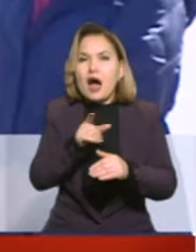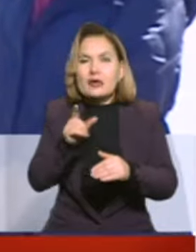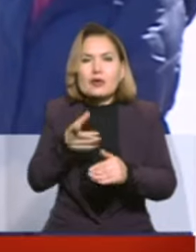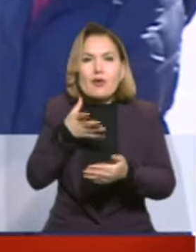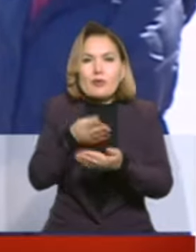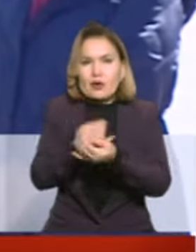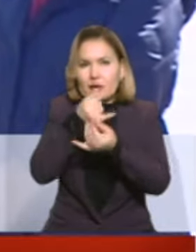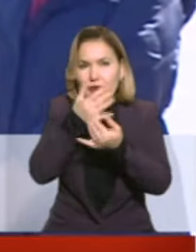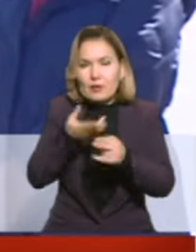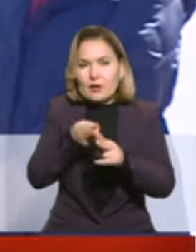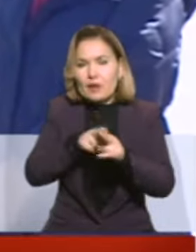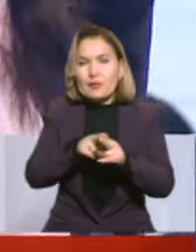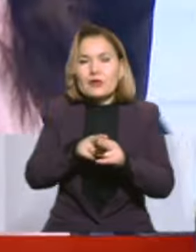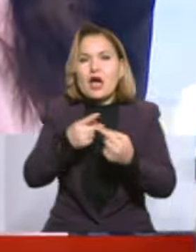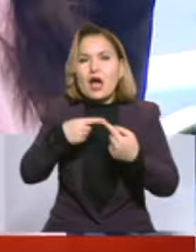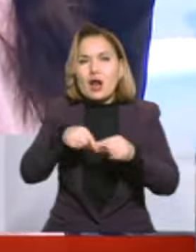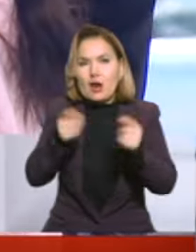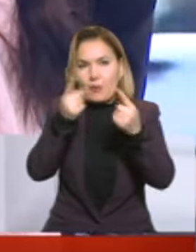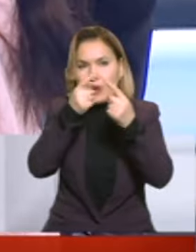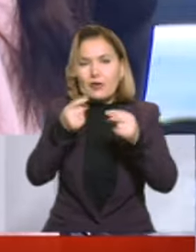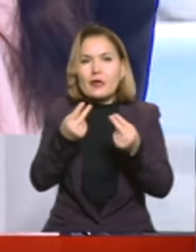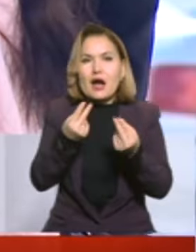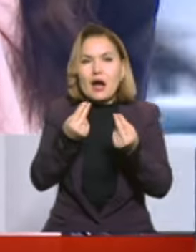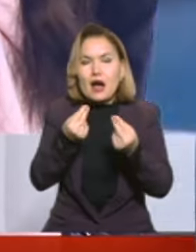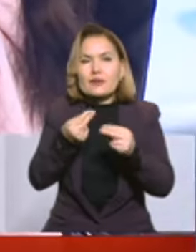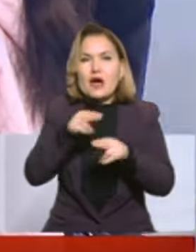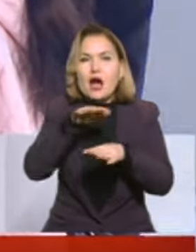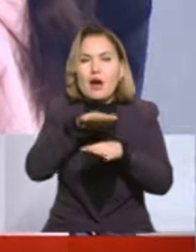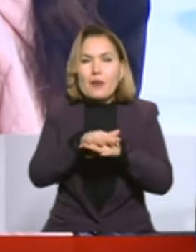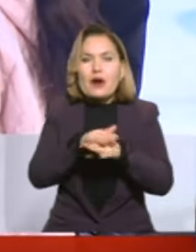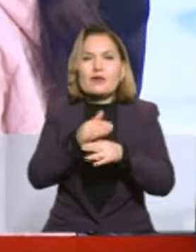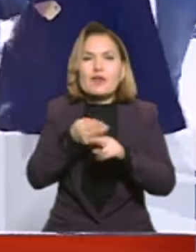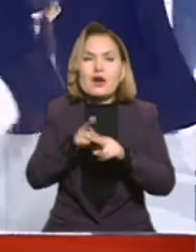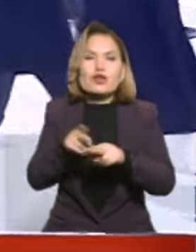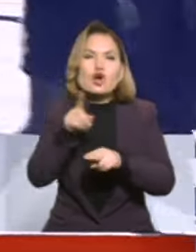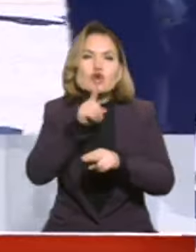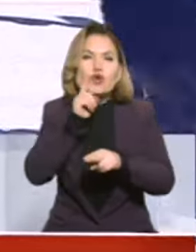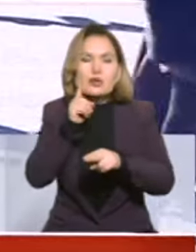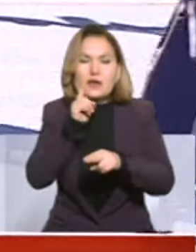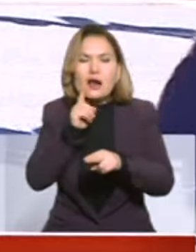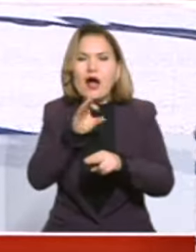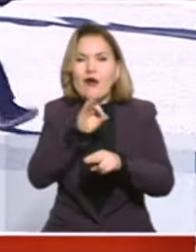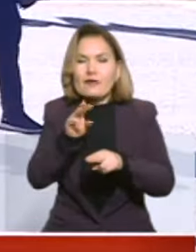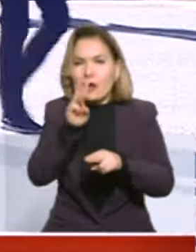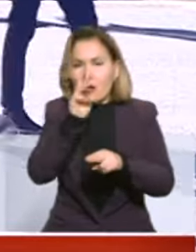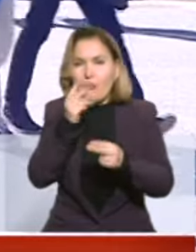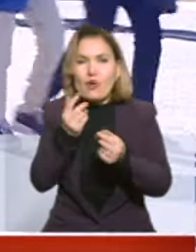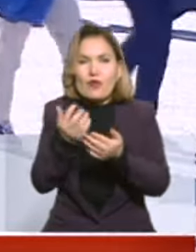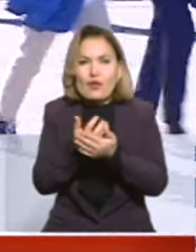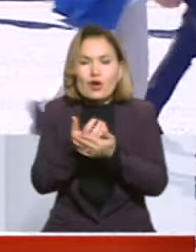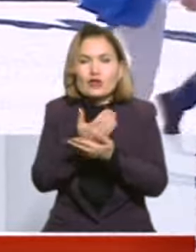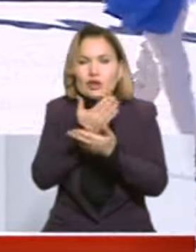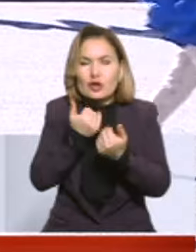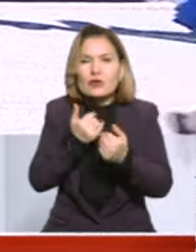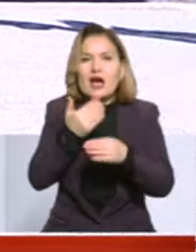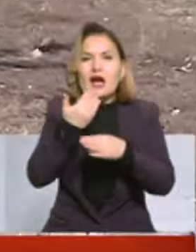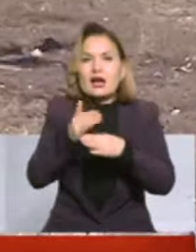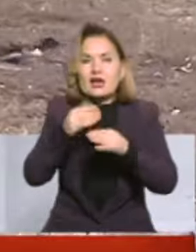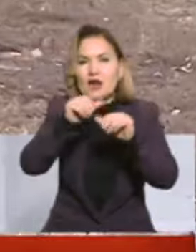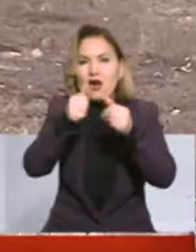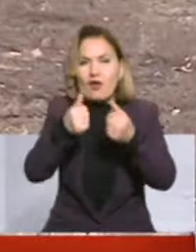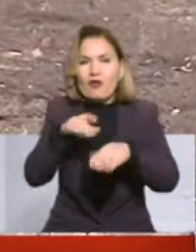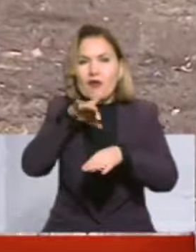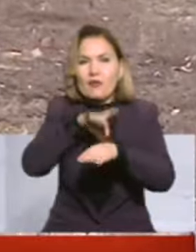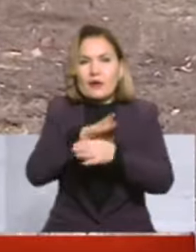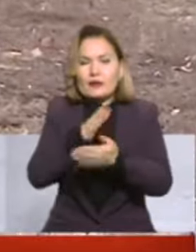Қаржы нарығын реттеу агенттігінің дерегінше қаржы ұйымдары жастардың ресми табыс көзі болмаса да кредит рәсімдей берген. Қазақстандықтар